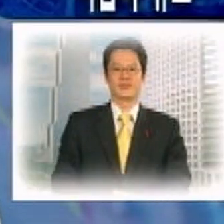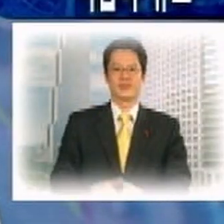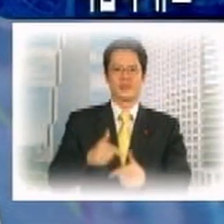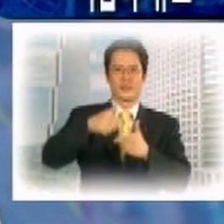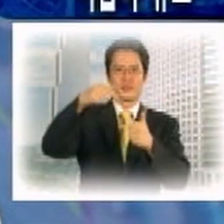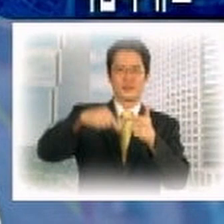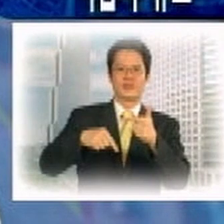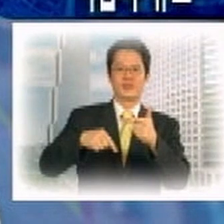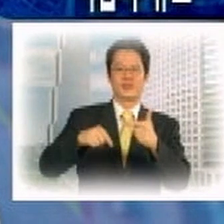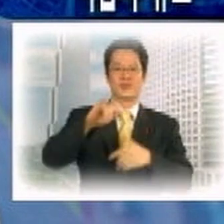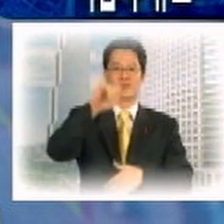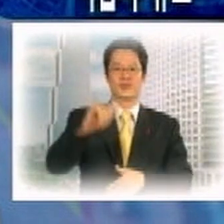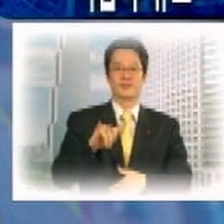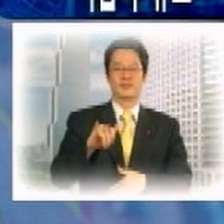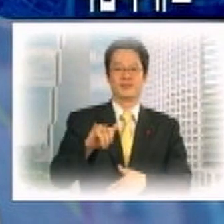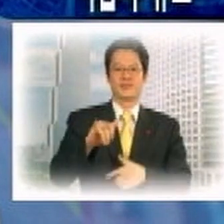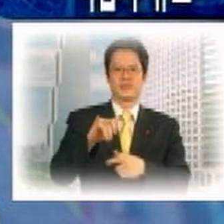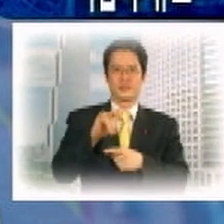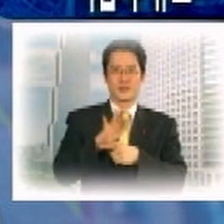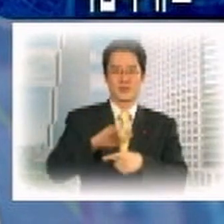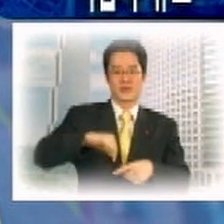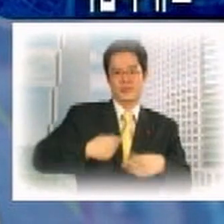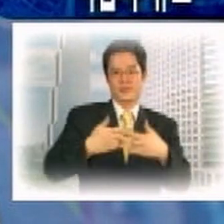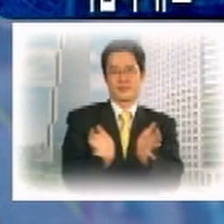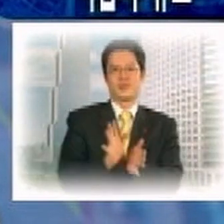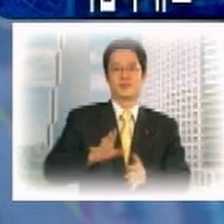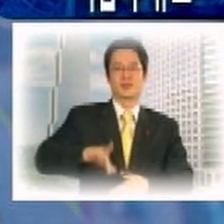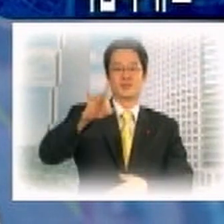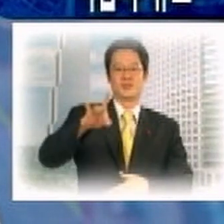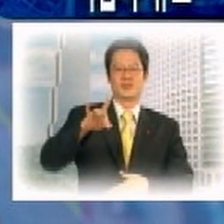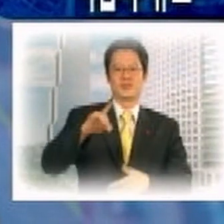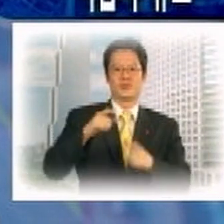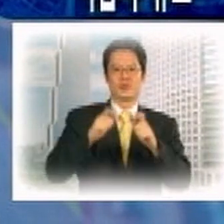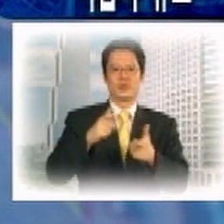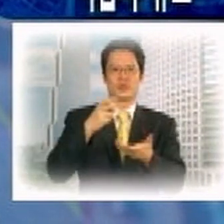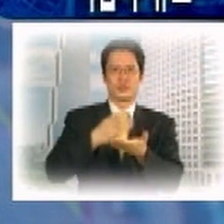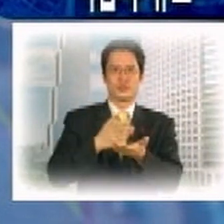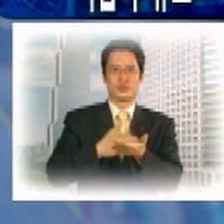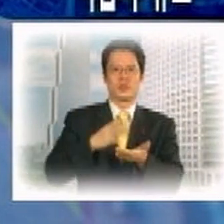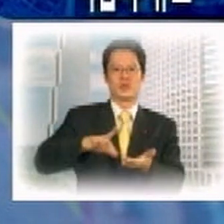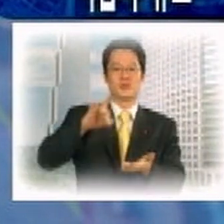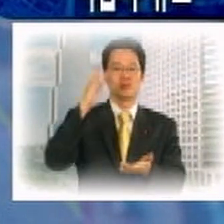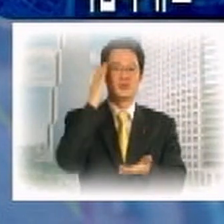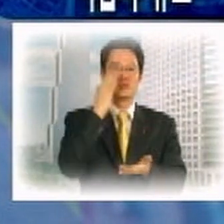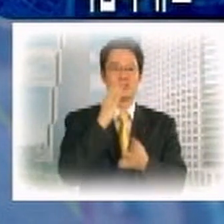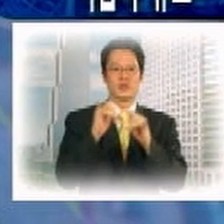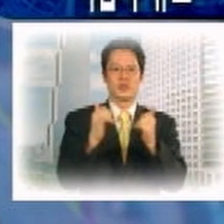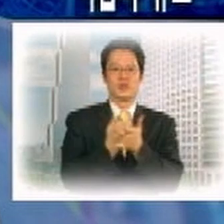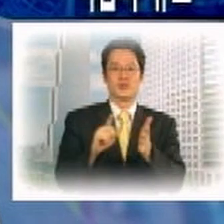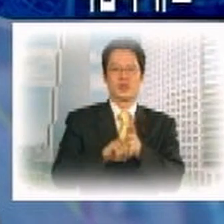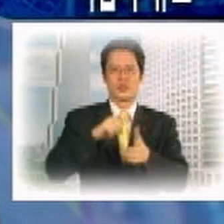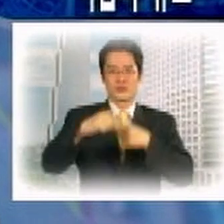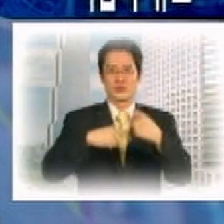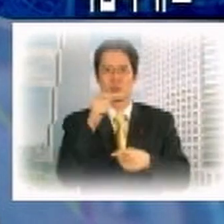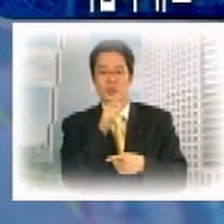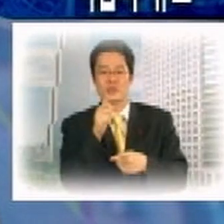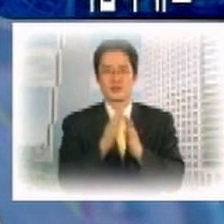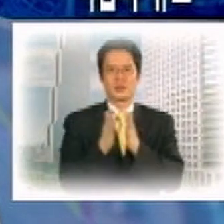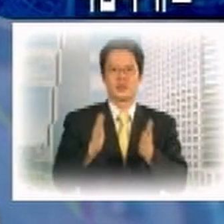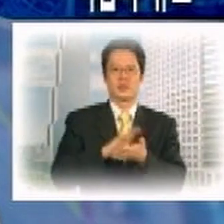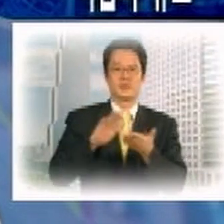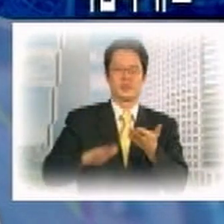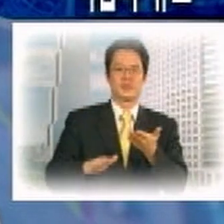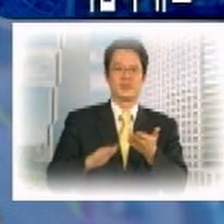강남구가 전국지방자치단체로는 처음으로 구정뉴스에 청각장애인들을 위한 수화 방송을 도입했습니다. 단 한 명의